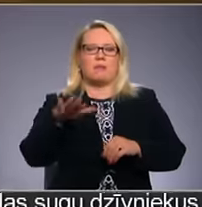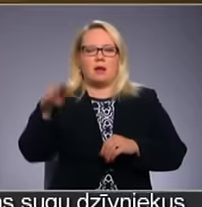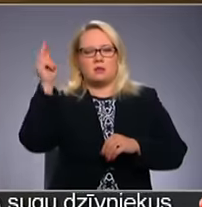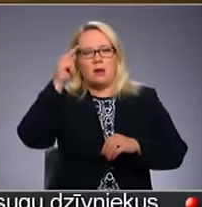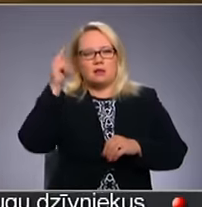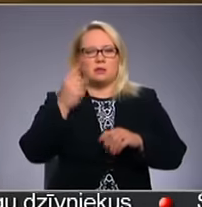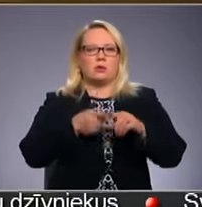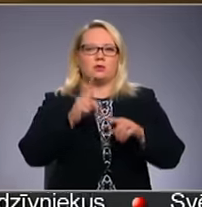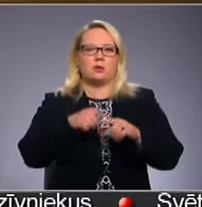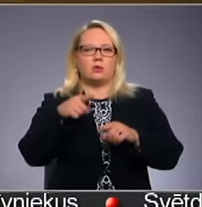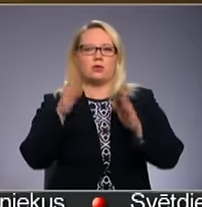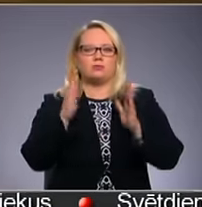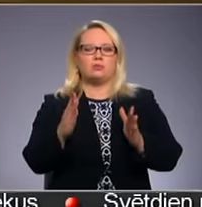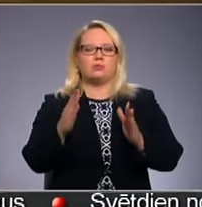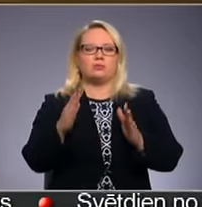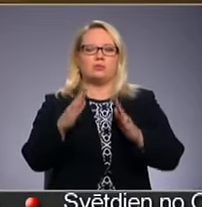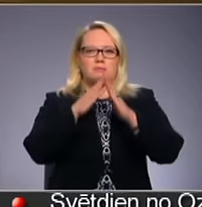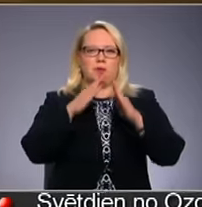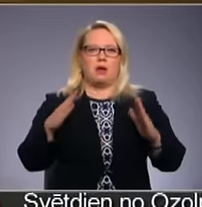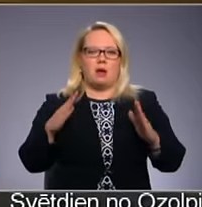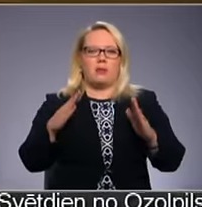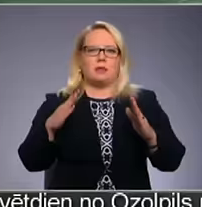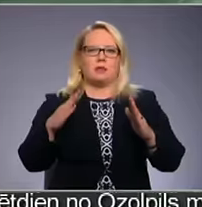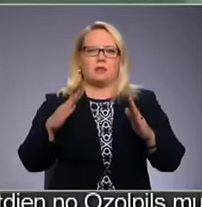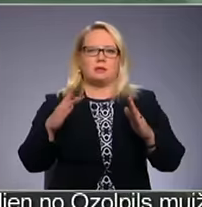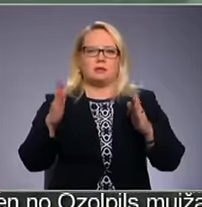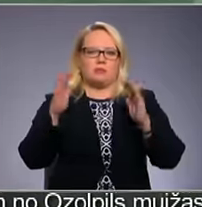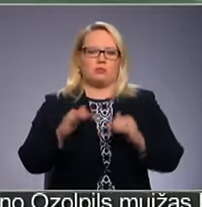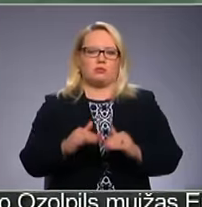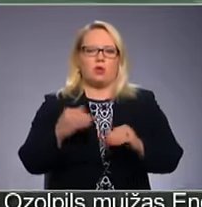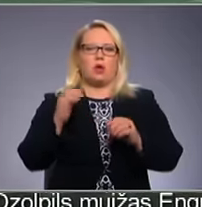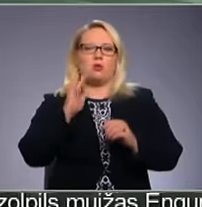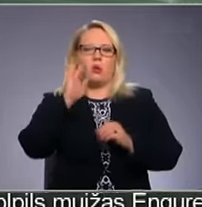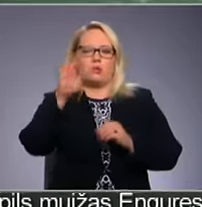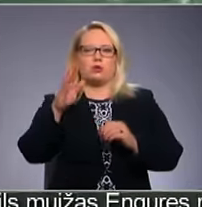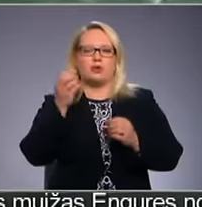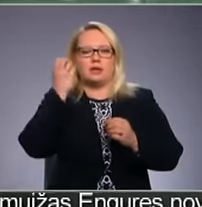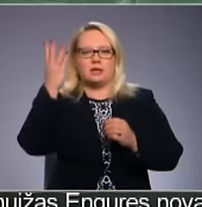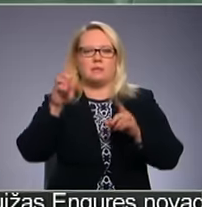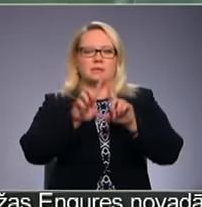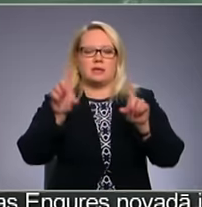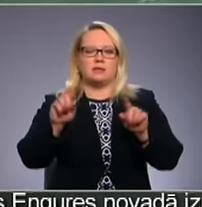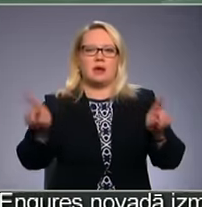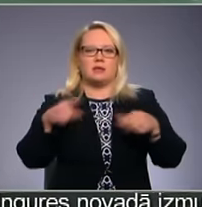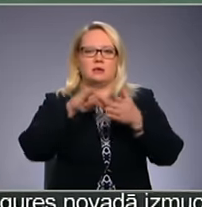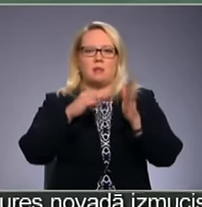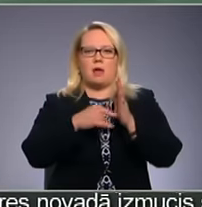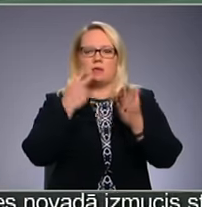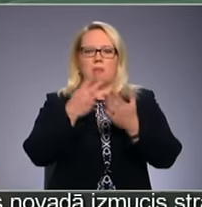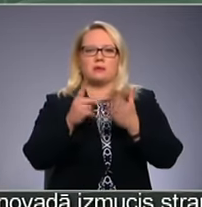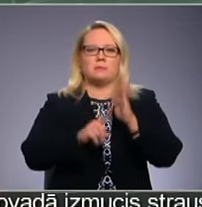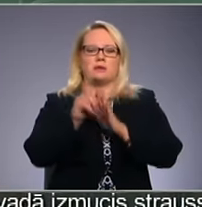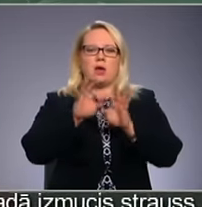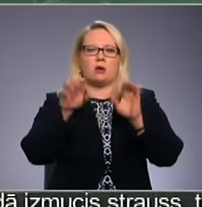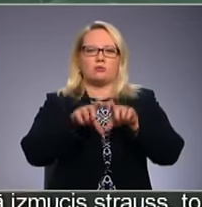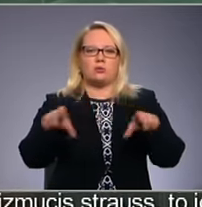mācas un līdz ar to tas būs tādas piramīdas sagruša. Topošajā izglītības iestāžu attīstības plānā paredzēts par